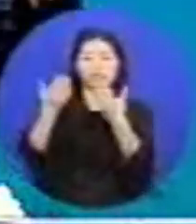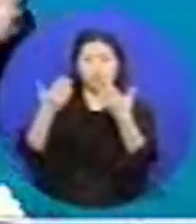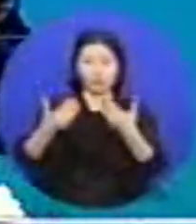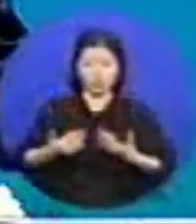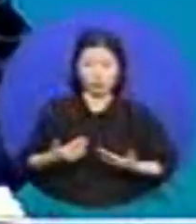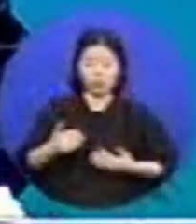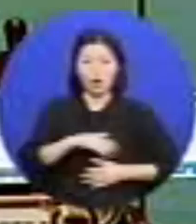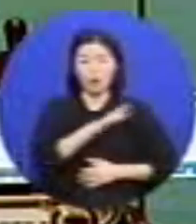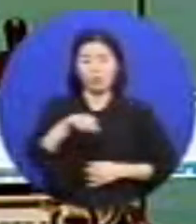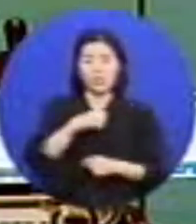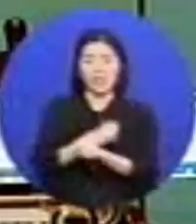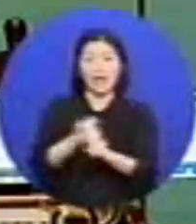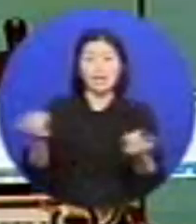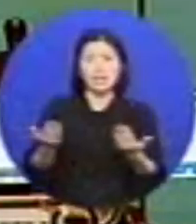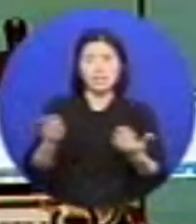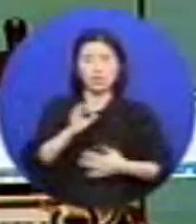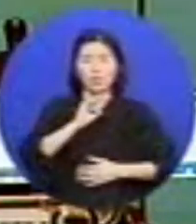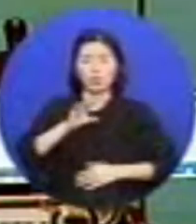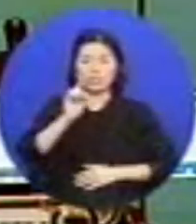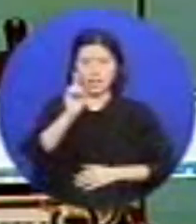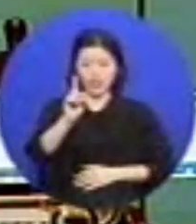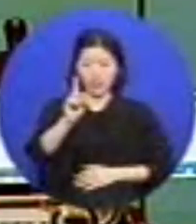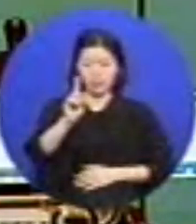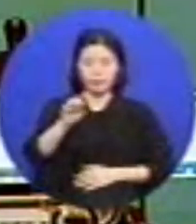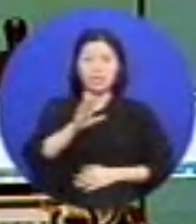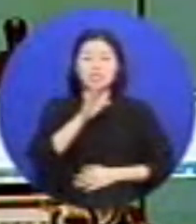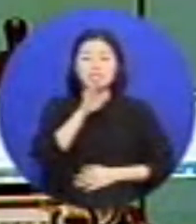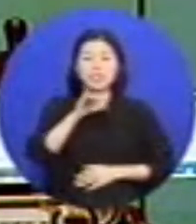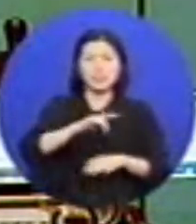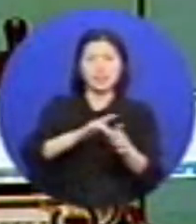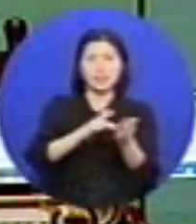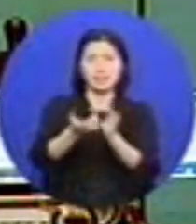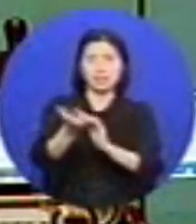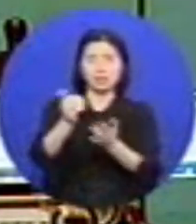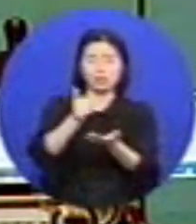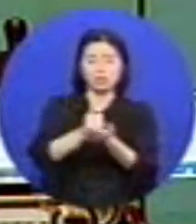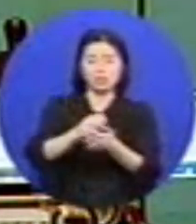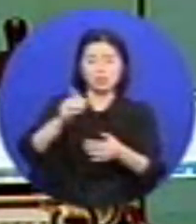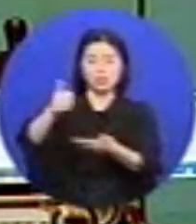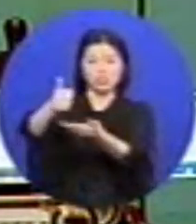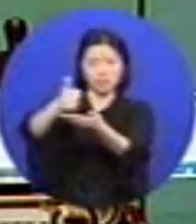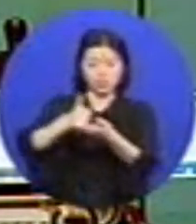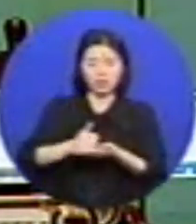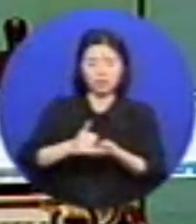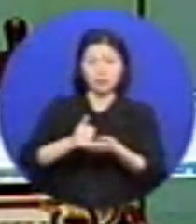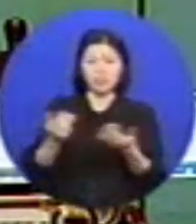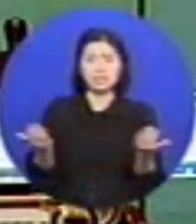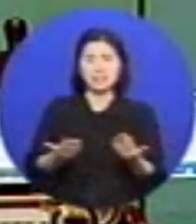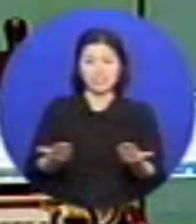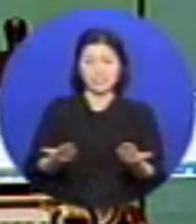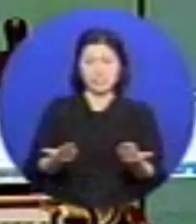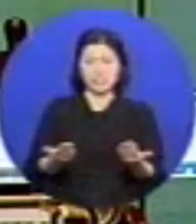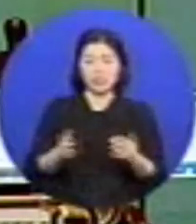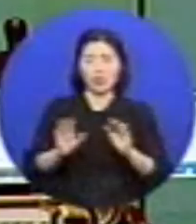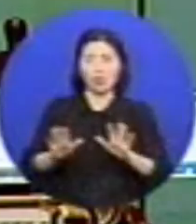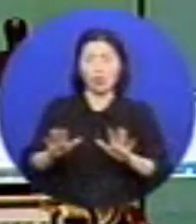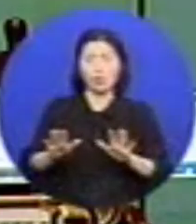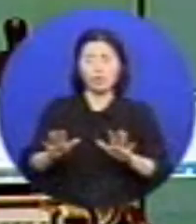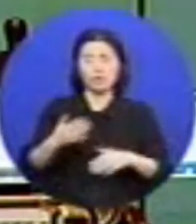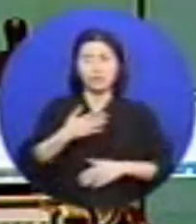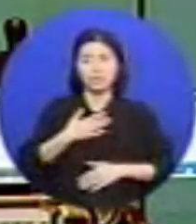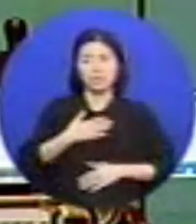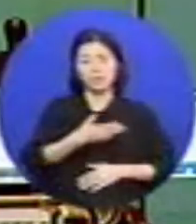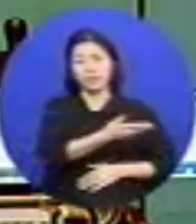우리가 할 일은 오직 하나예요. 진짜 예수님을 영접하는 거예요. 여러분, 오늘 저는 여러분에게